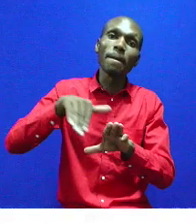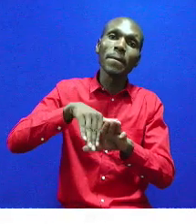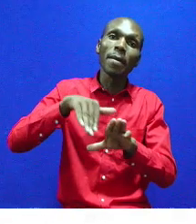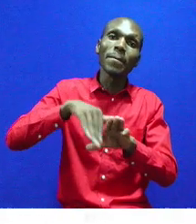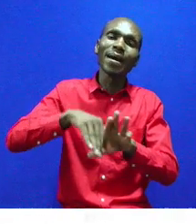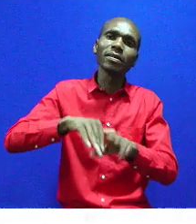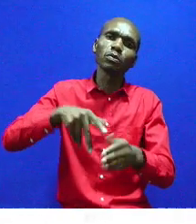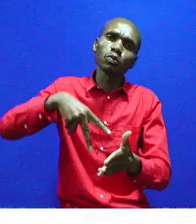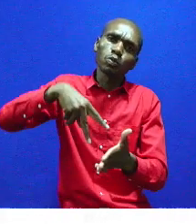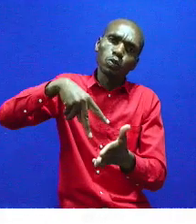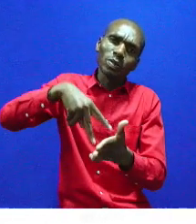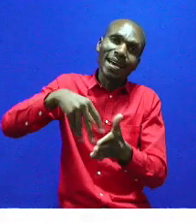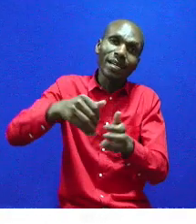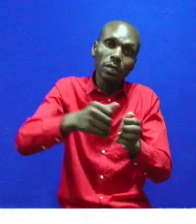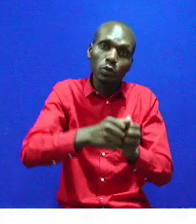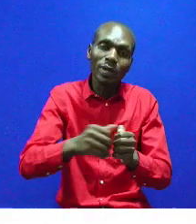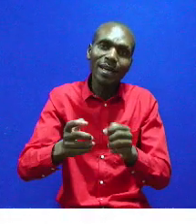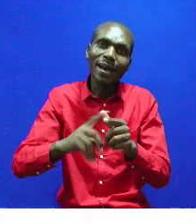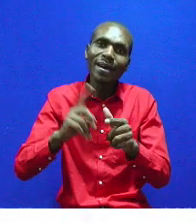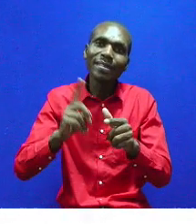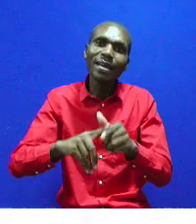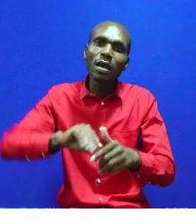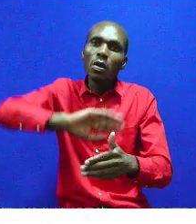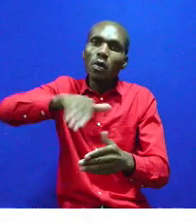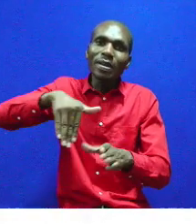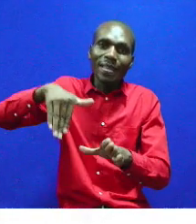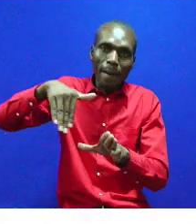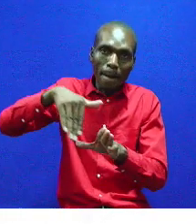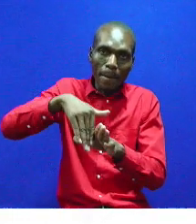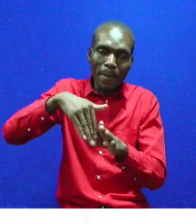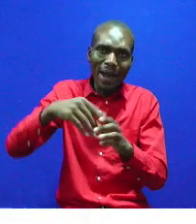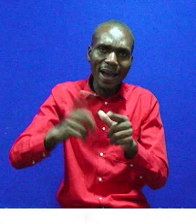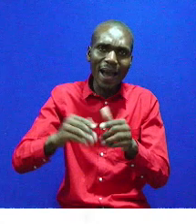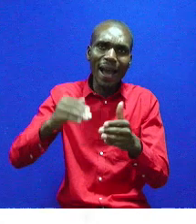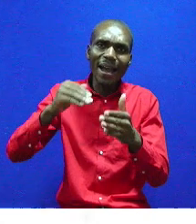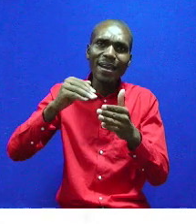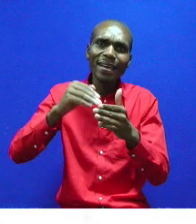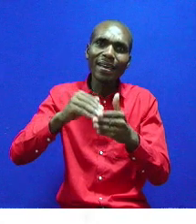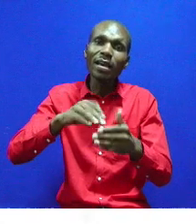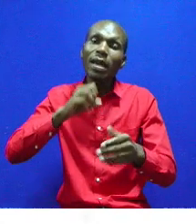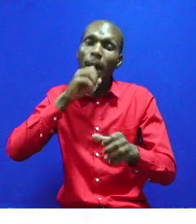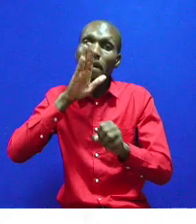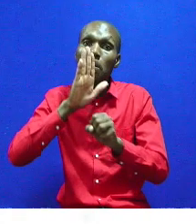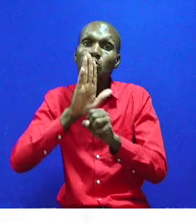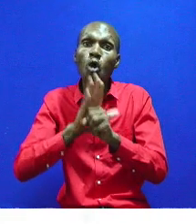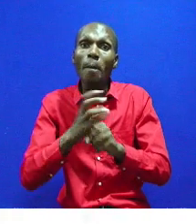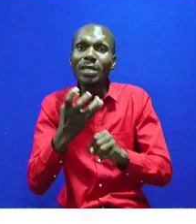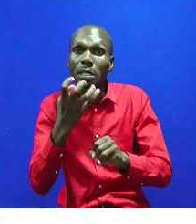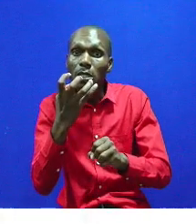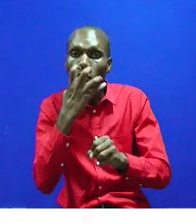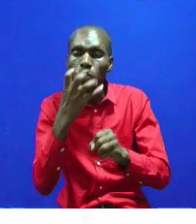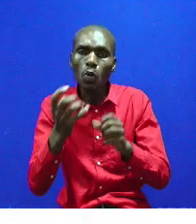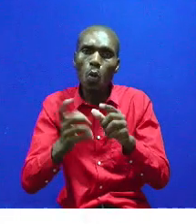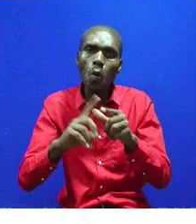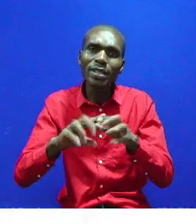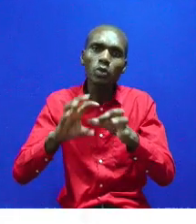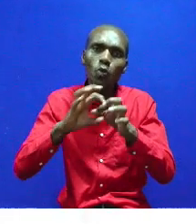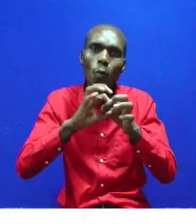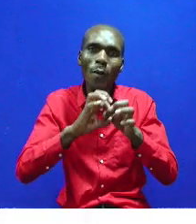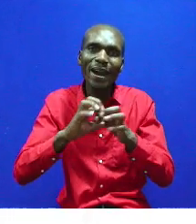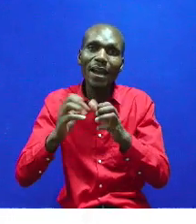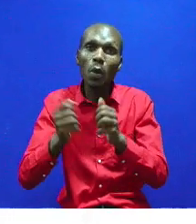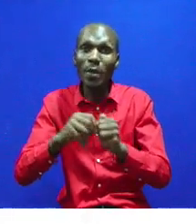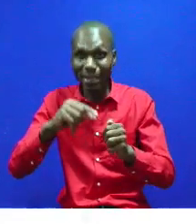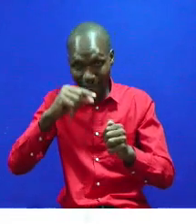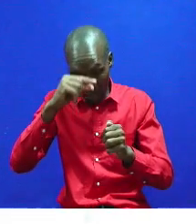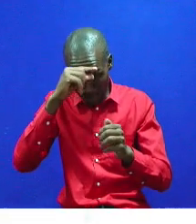gotena na asobu amo amo niji koordinata chionsi asewa igo anyara kumonekeli umurai wense kubwatera na amo ne serikali